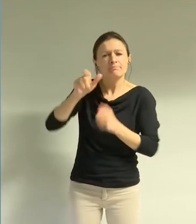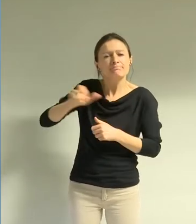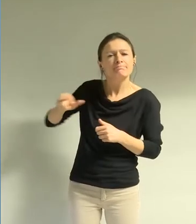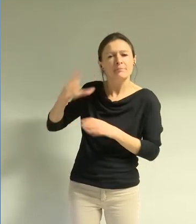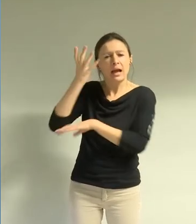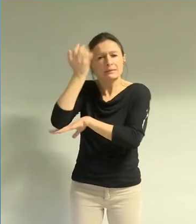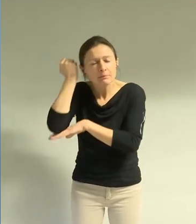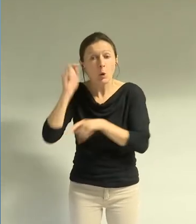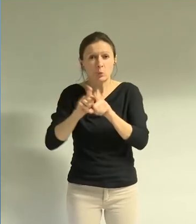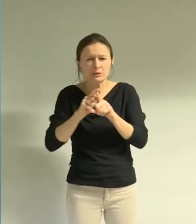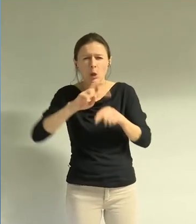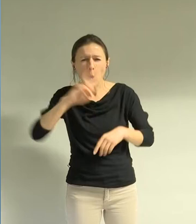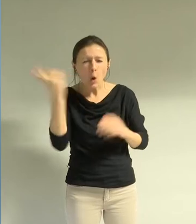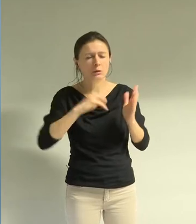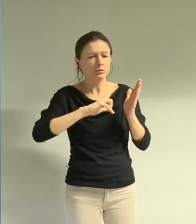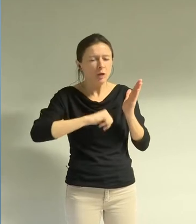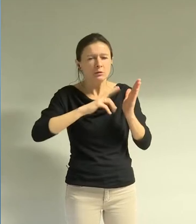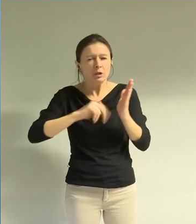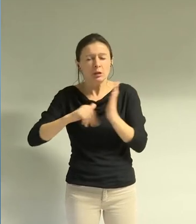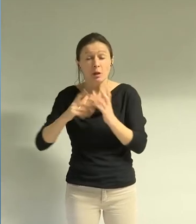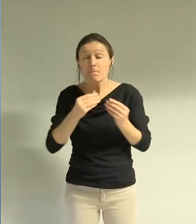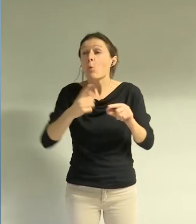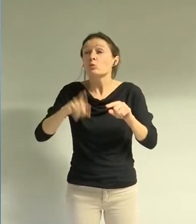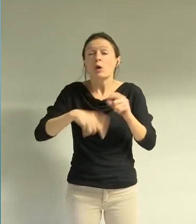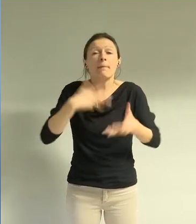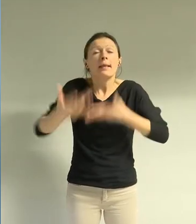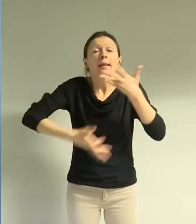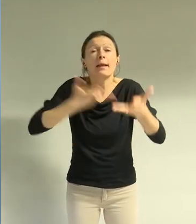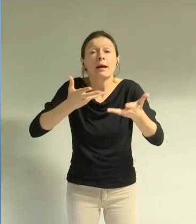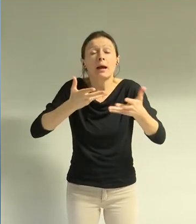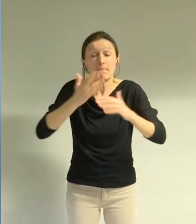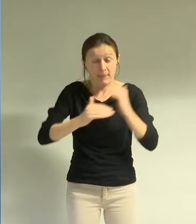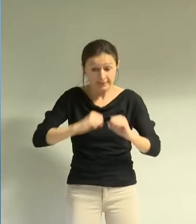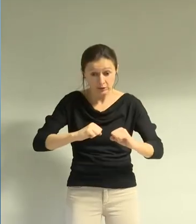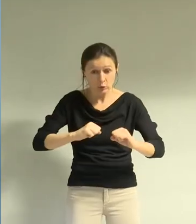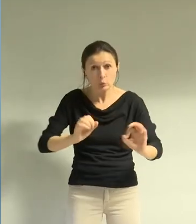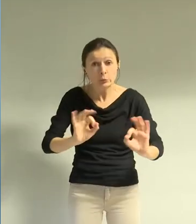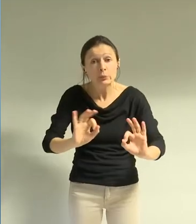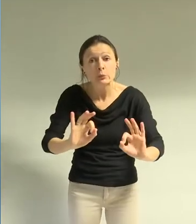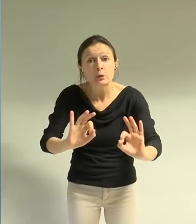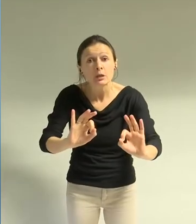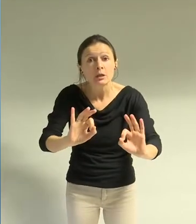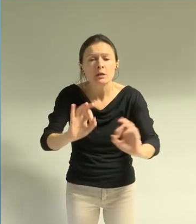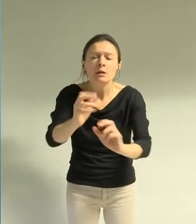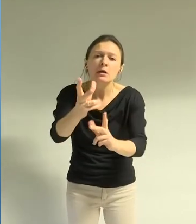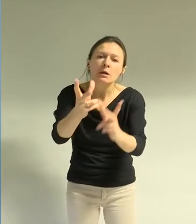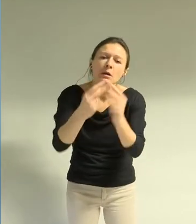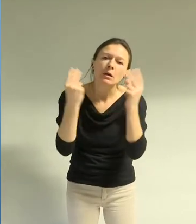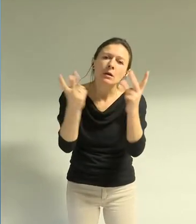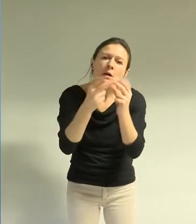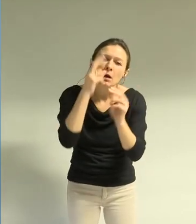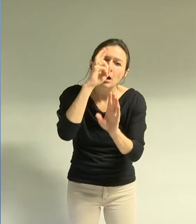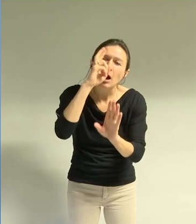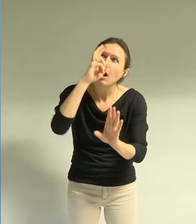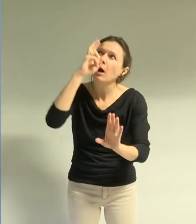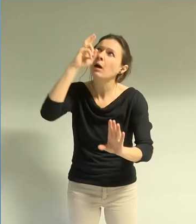pour lesquels aucun plan d'action dont étaient présentes et vous nous vendez du rêve mais vous êtes incapable de construire le